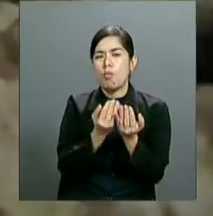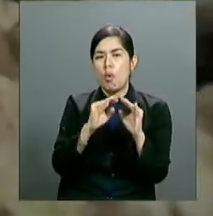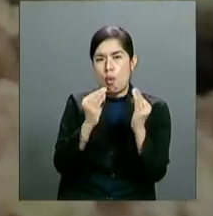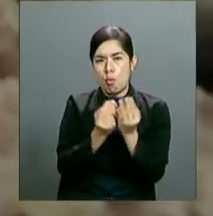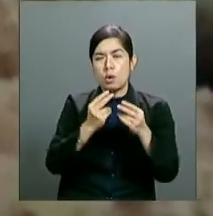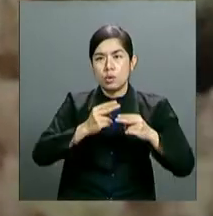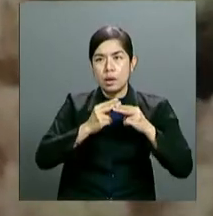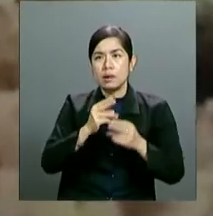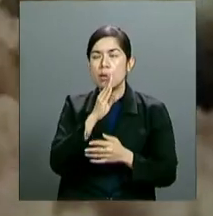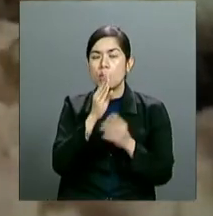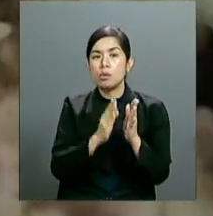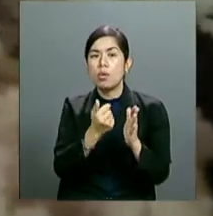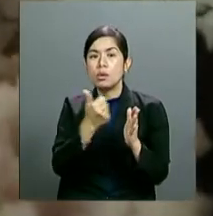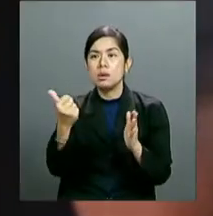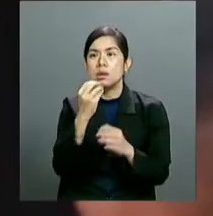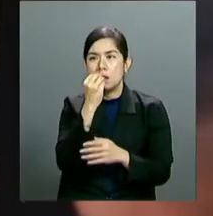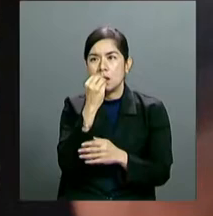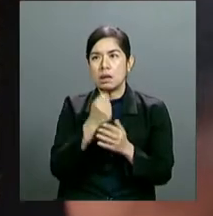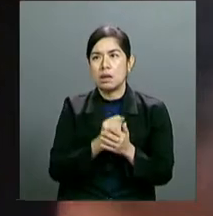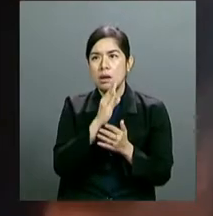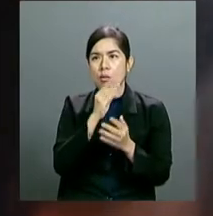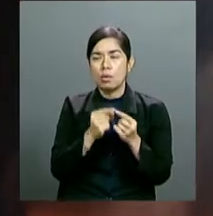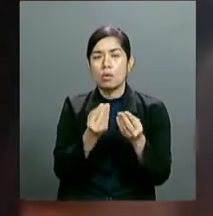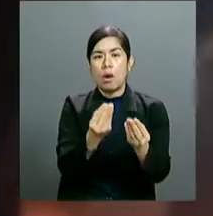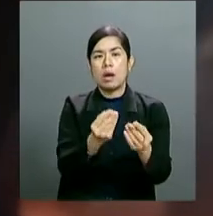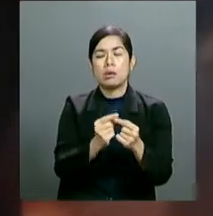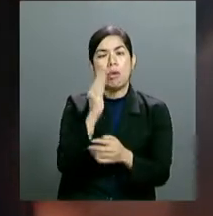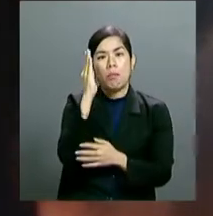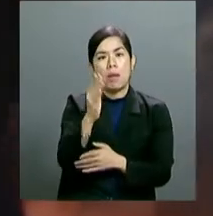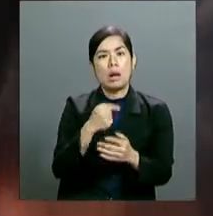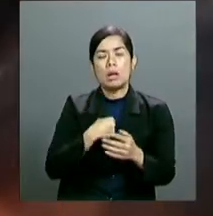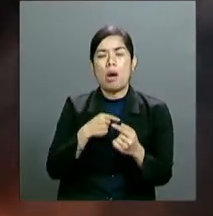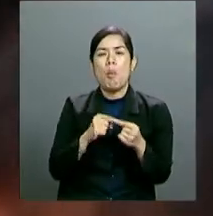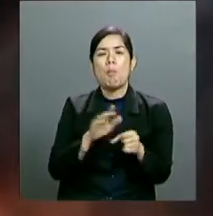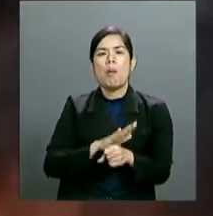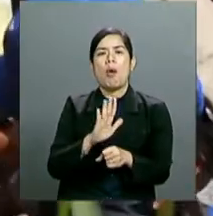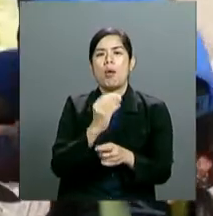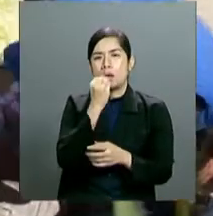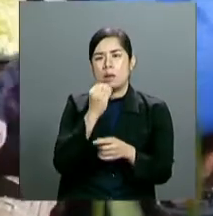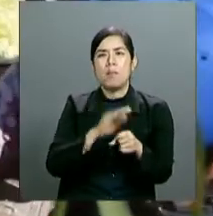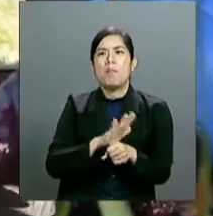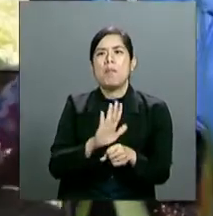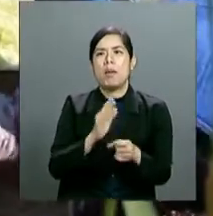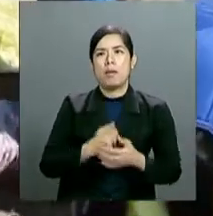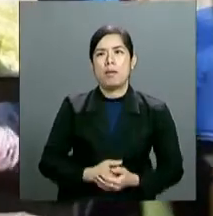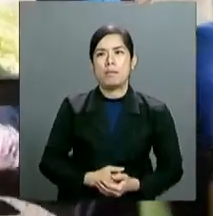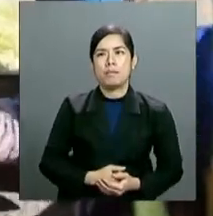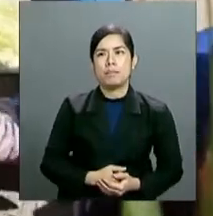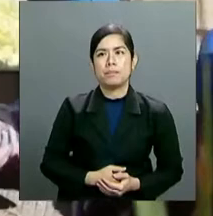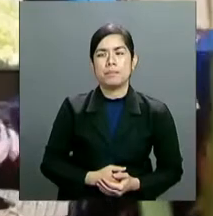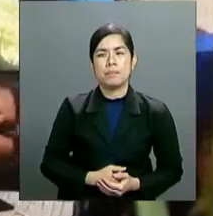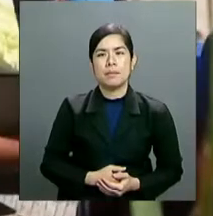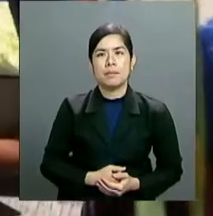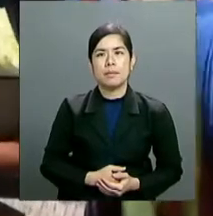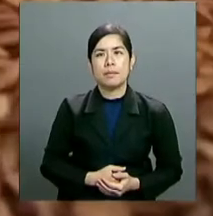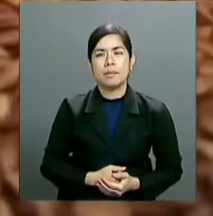ามีแขกเข้ามาคือเราถ้าให้ไปของเราก็ไม่มีแล้วไม่มีไม่พอกินนะคะเราก็อกินไป ในทุ่งมือเคยนี่นะ